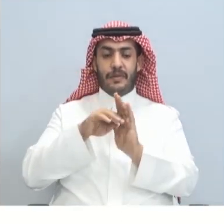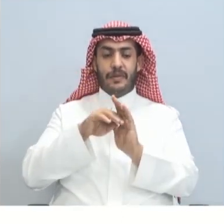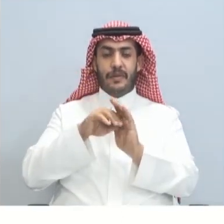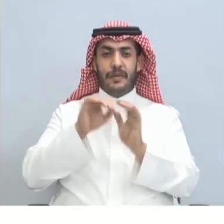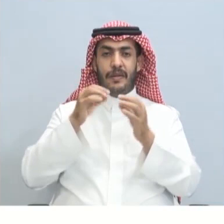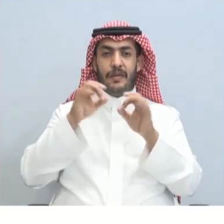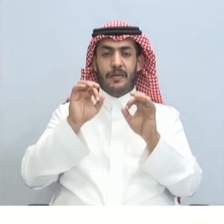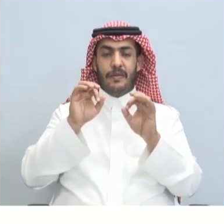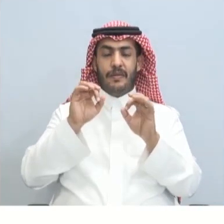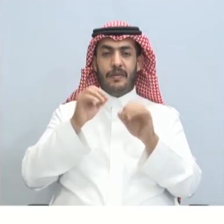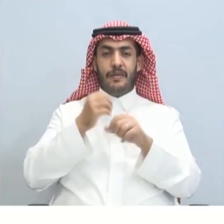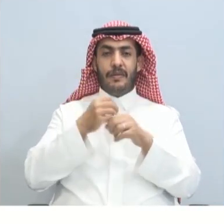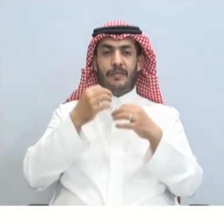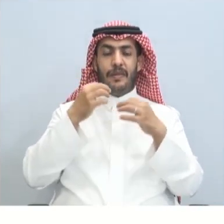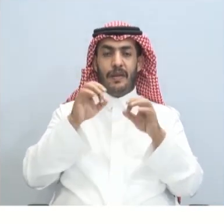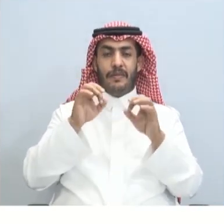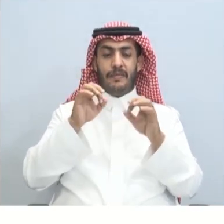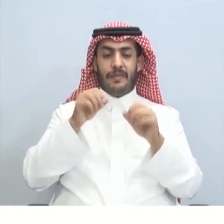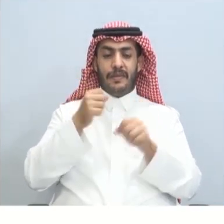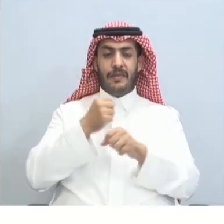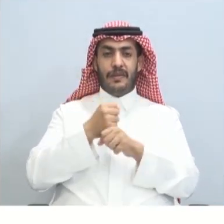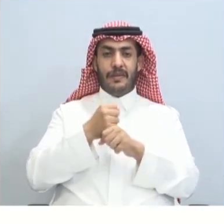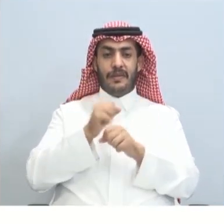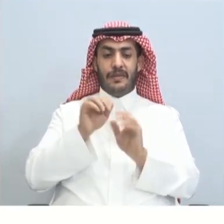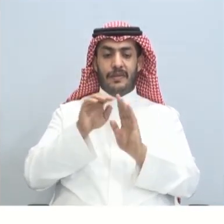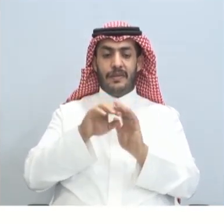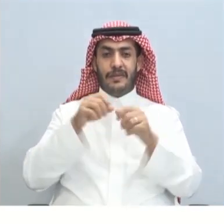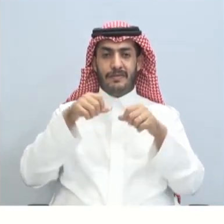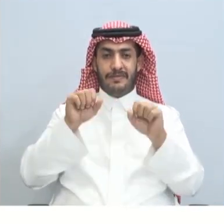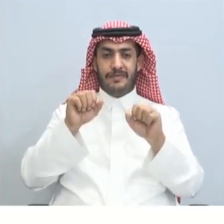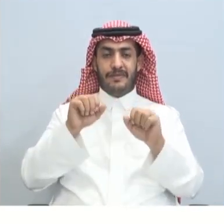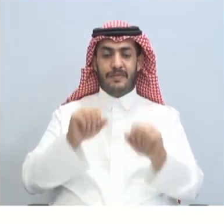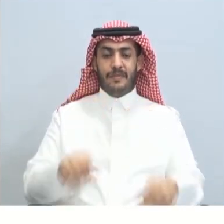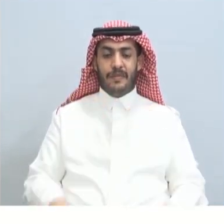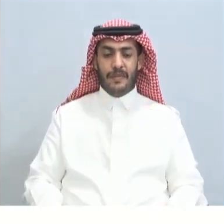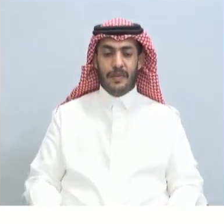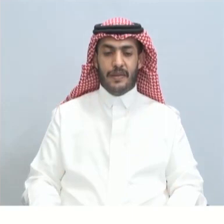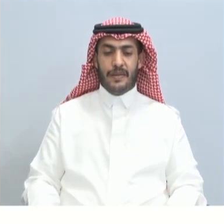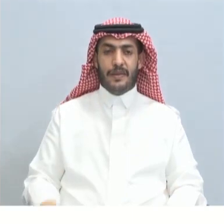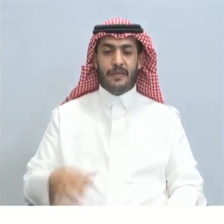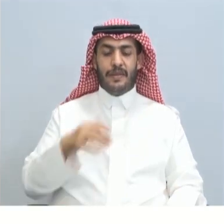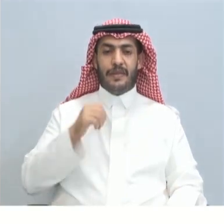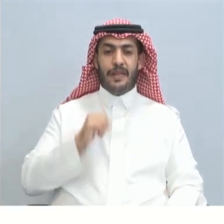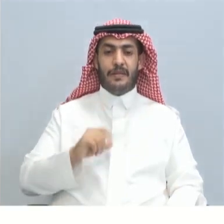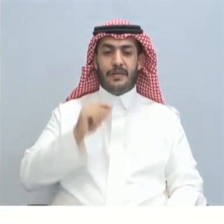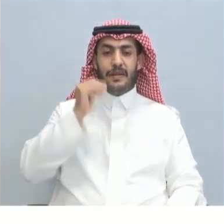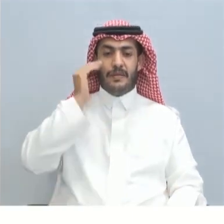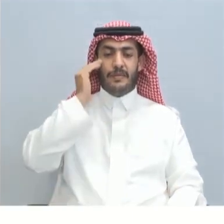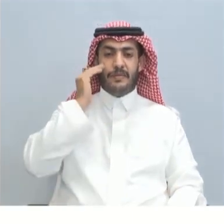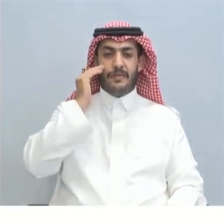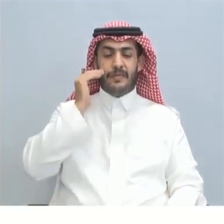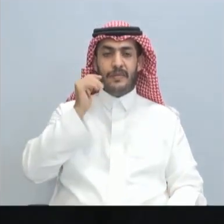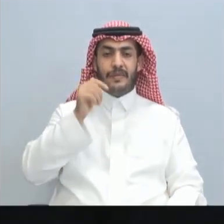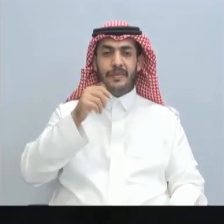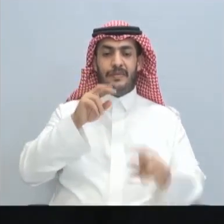الالومينات وعلى سبيل المثال مستعمل في الدراجه الناريه بعد ذلك اعزائي الطلبه